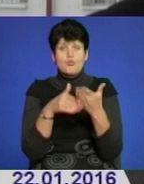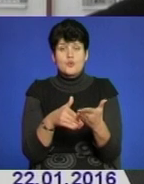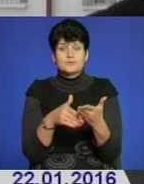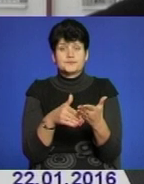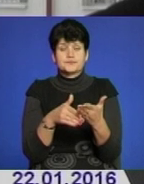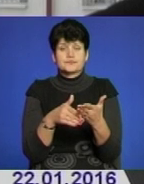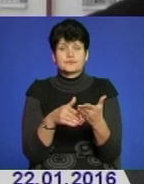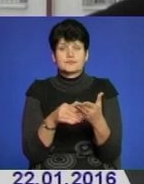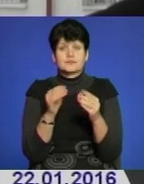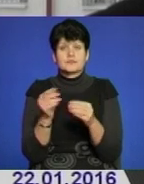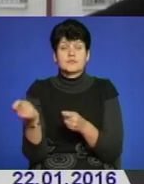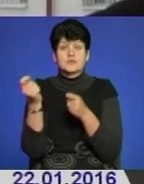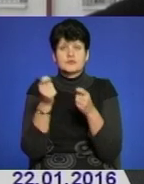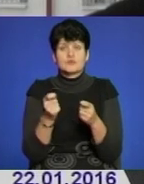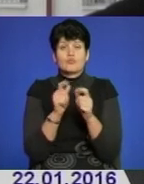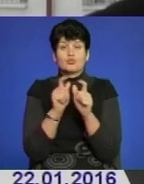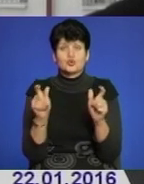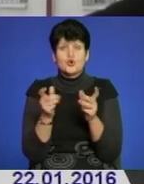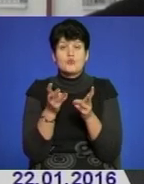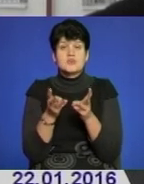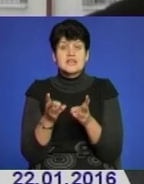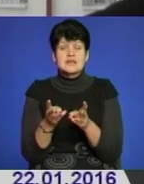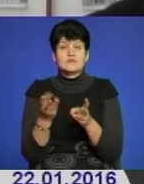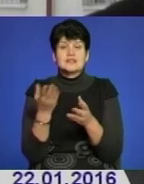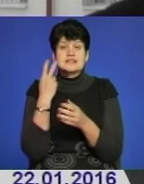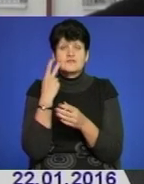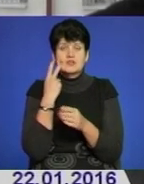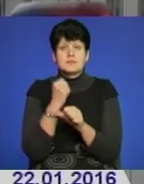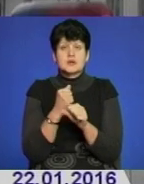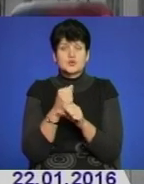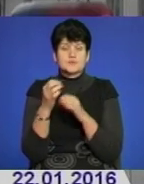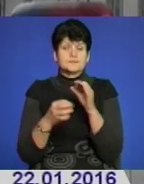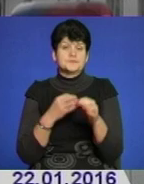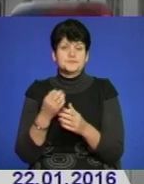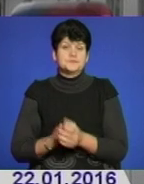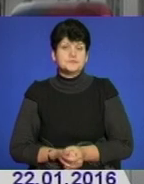і доставлять до пункту обігріву, де завжди працює цілодобово.